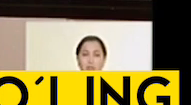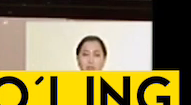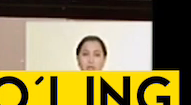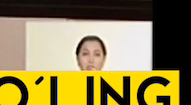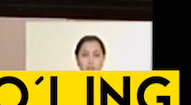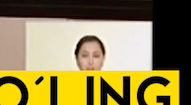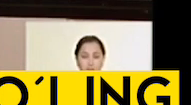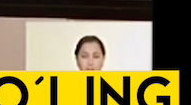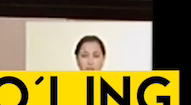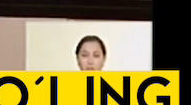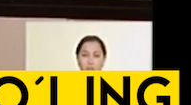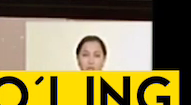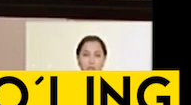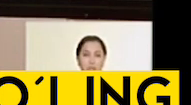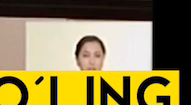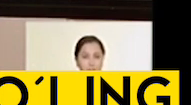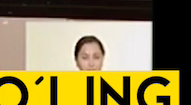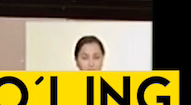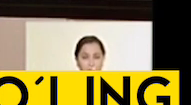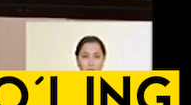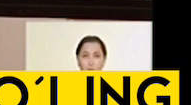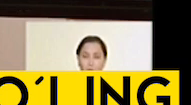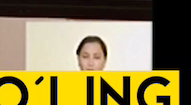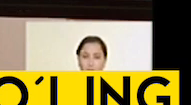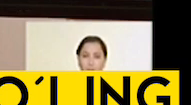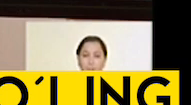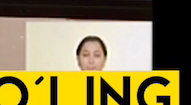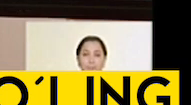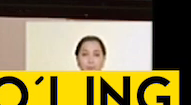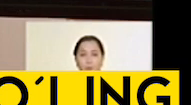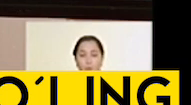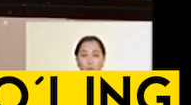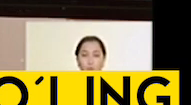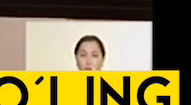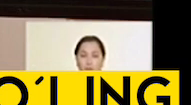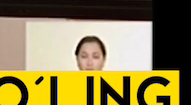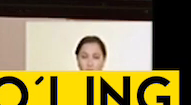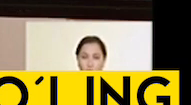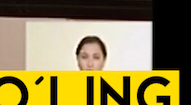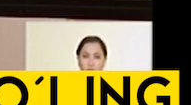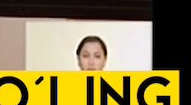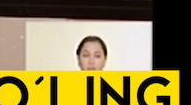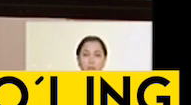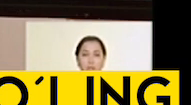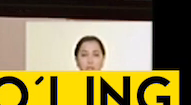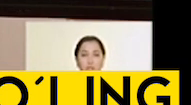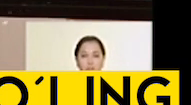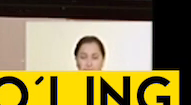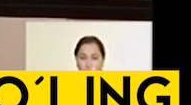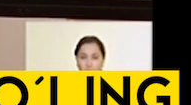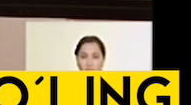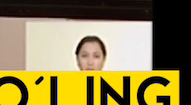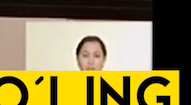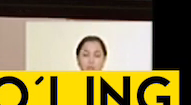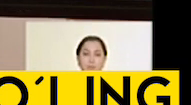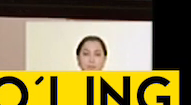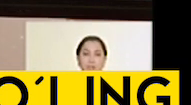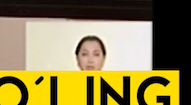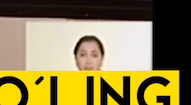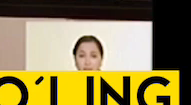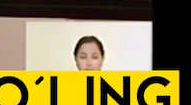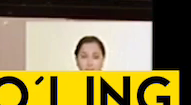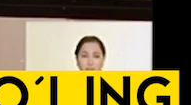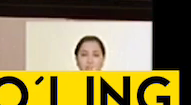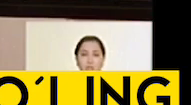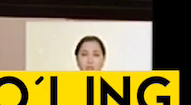Keling, mana shular haqida gaplashib olaylik va ularning yozilishiga ham e'tibor qarataylik. Demak,